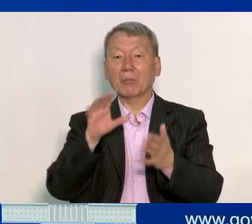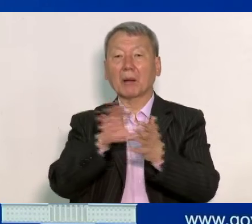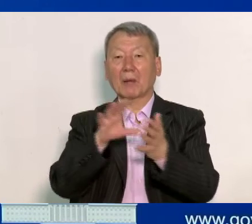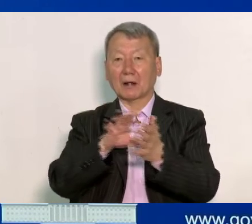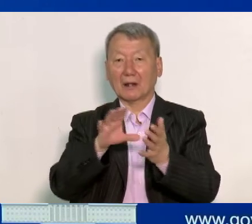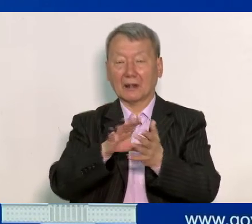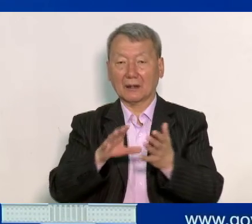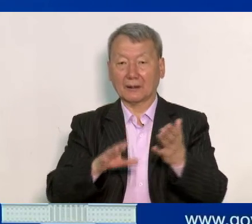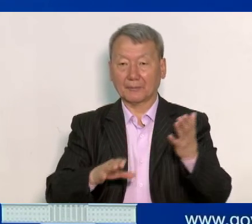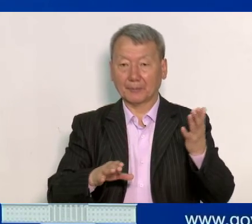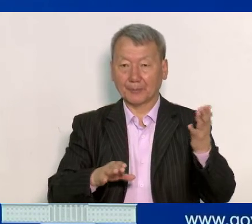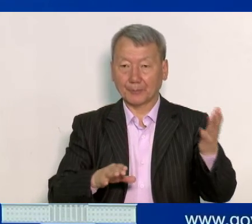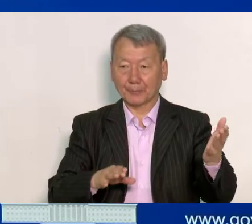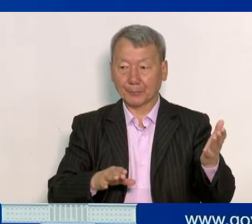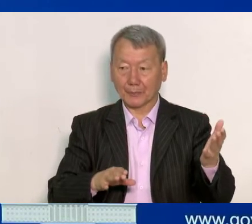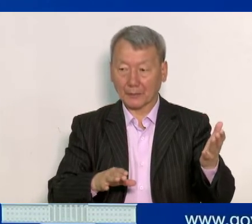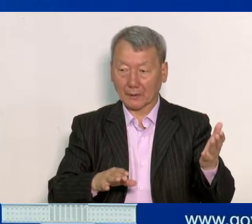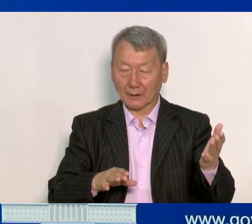помогали